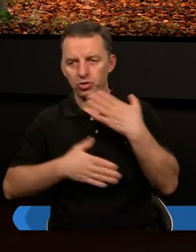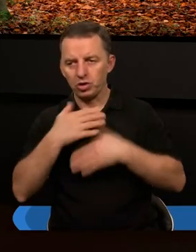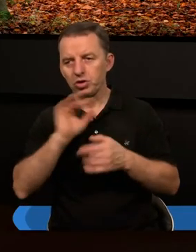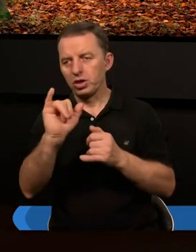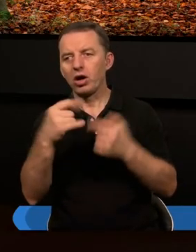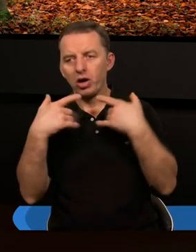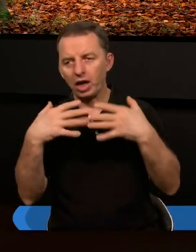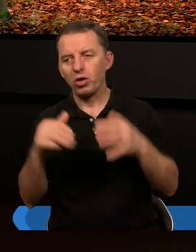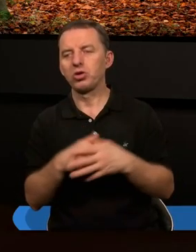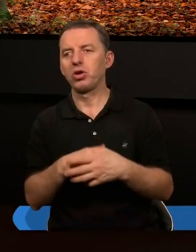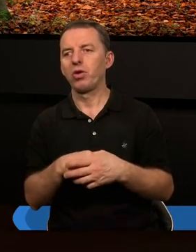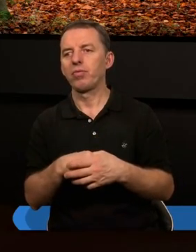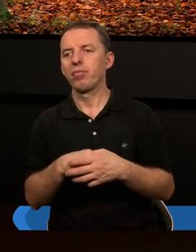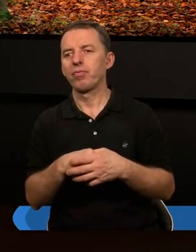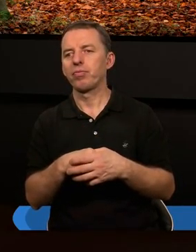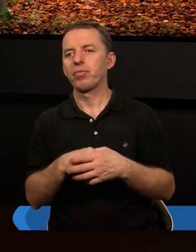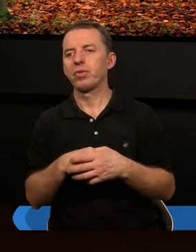radością?